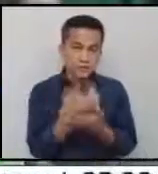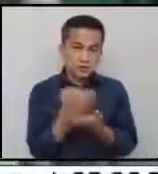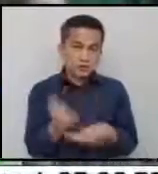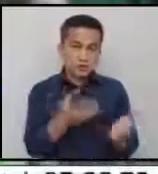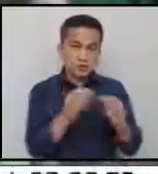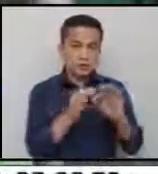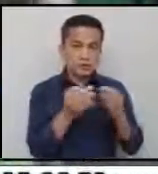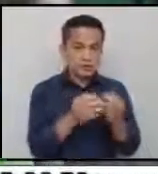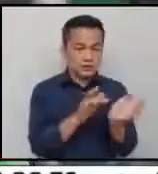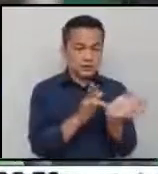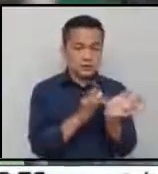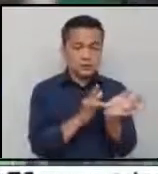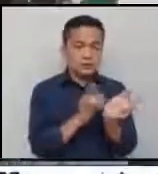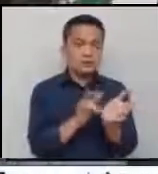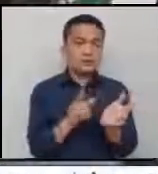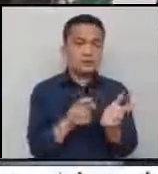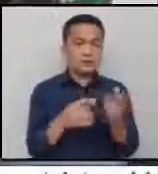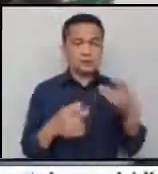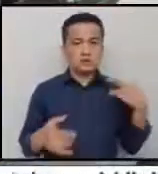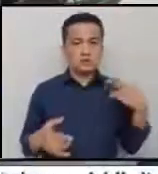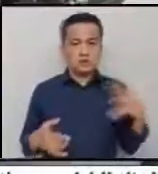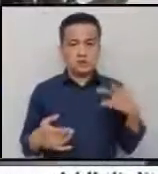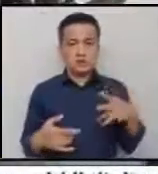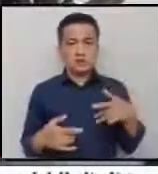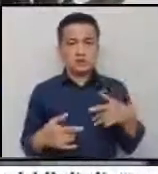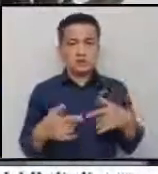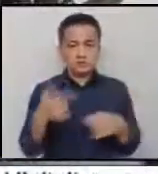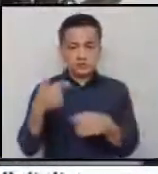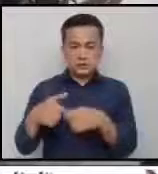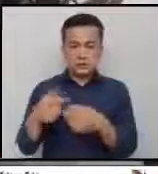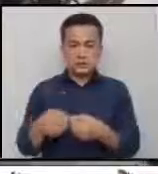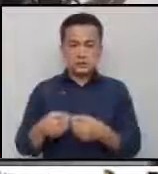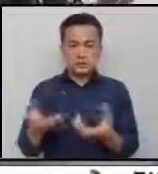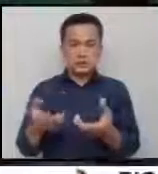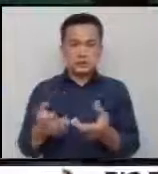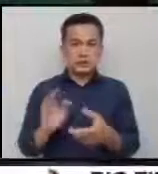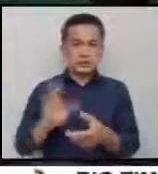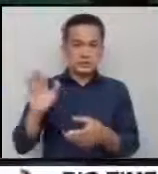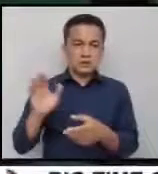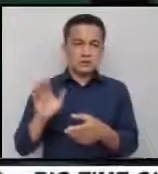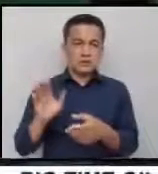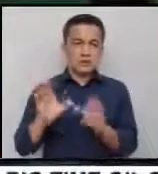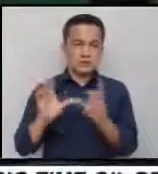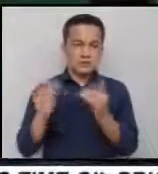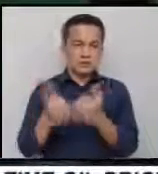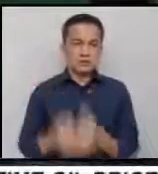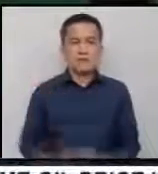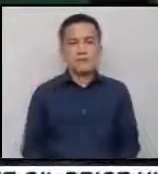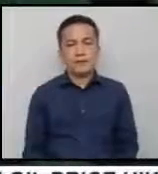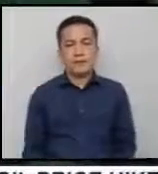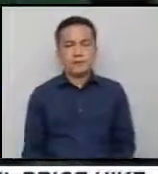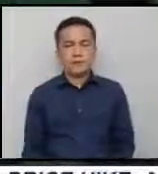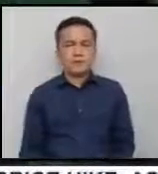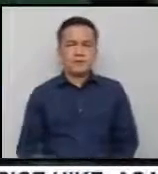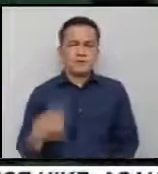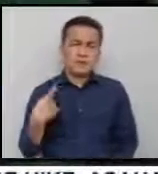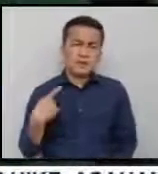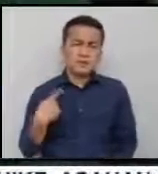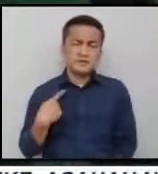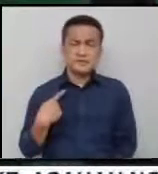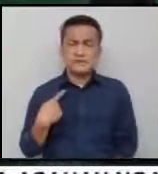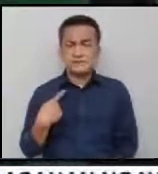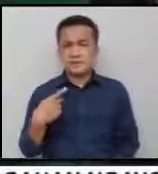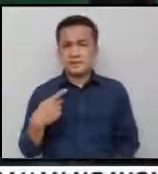lang anya ang mga discount sa gasolina na ibinibigay ng kanyang delivery company. Meron naman pong may mga partner na na